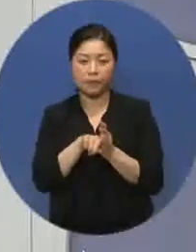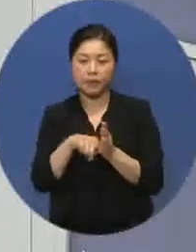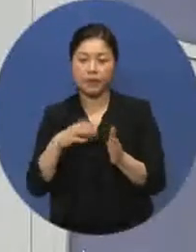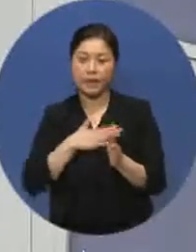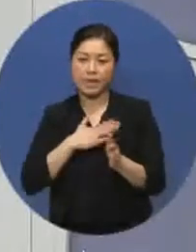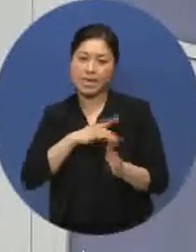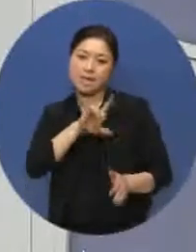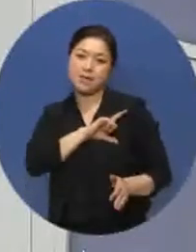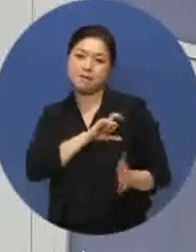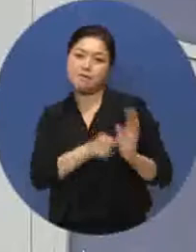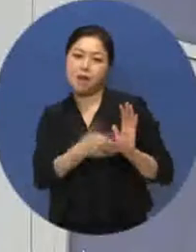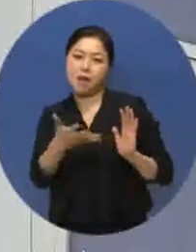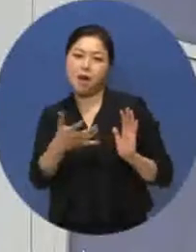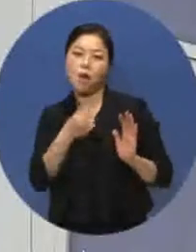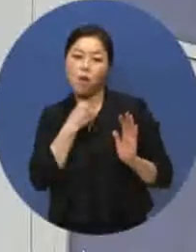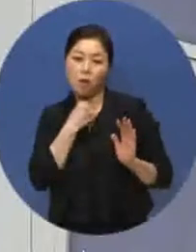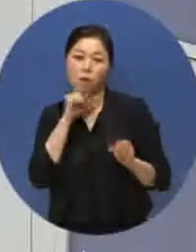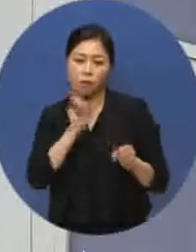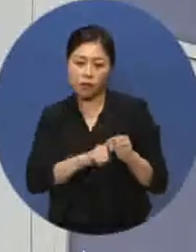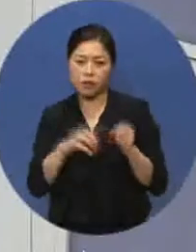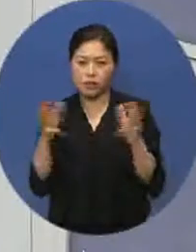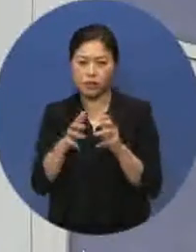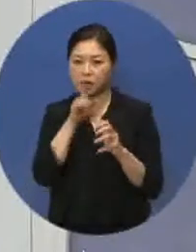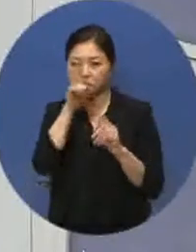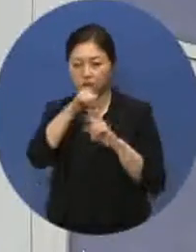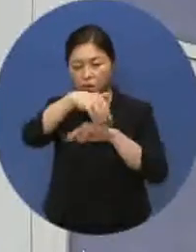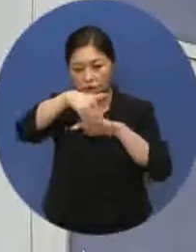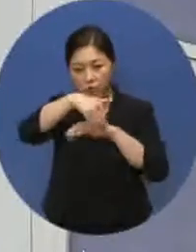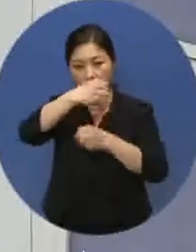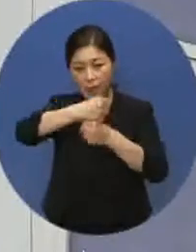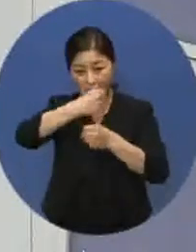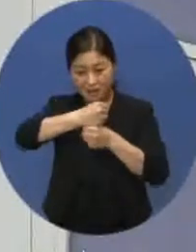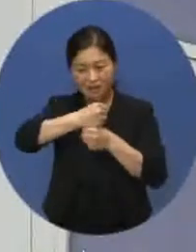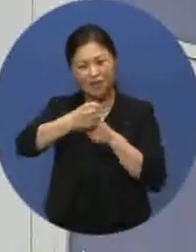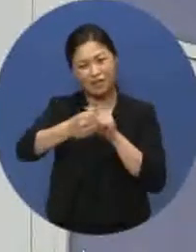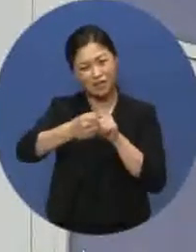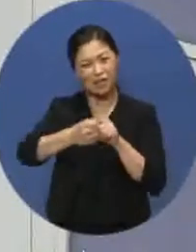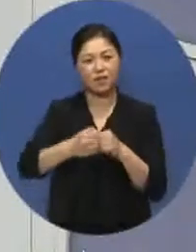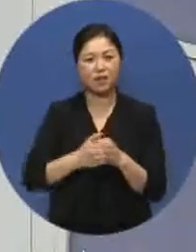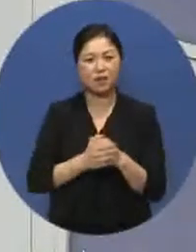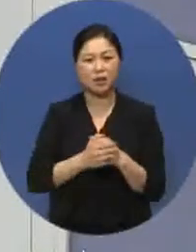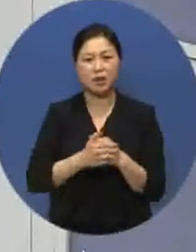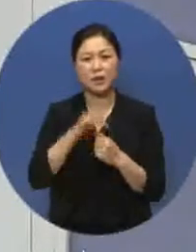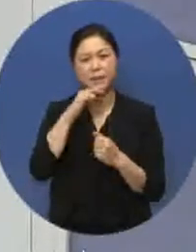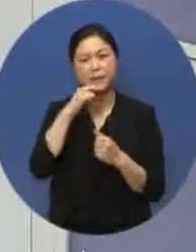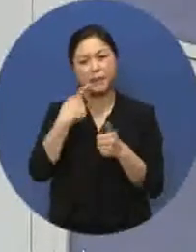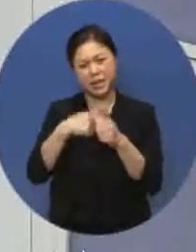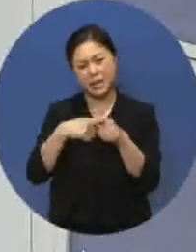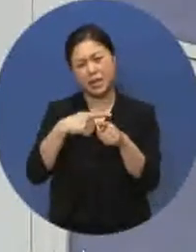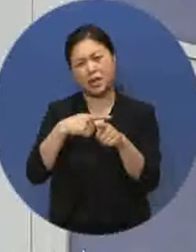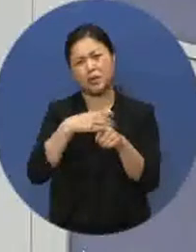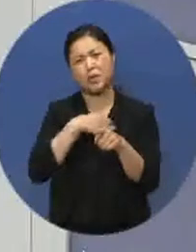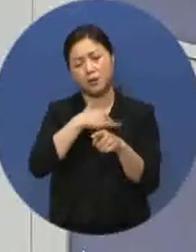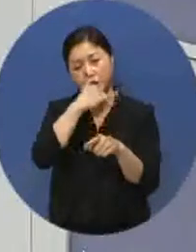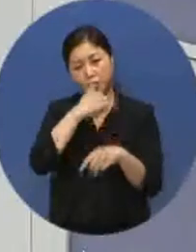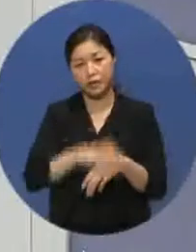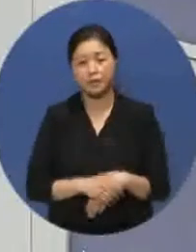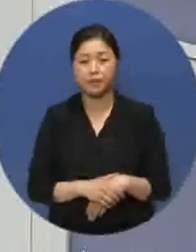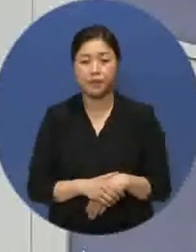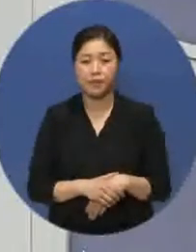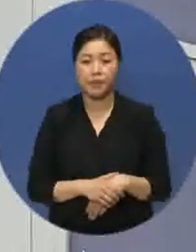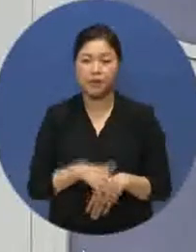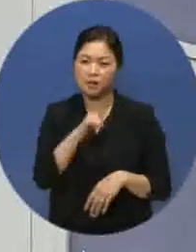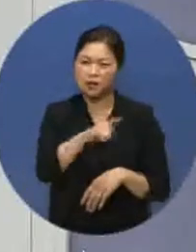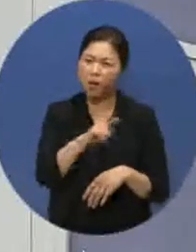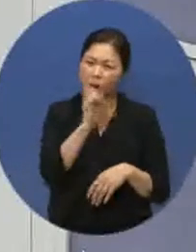본인의 이름을 날리는 걸 위해서 기획소송을 그런 집단소송을 기획한다는 것은 분명히 비난받아야 되겠죠. 그렇지만 그런